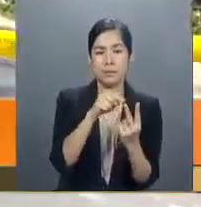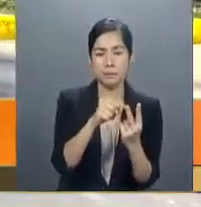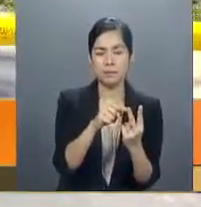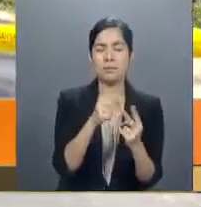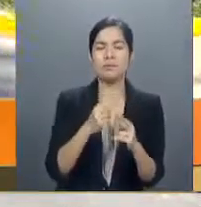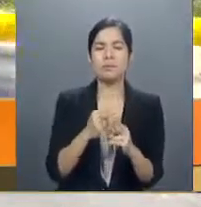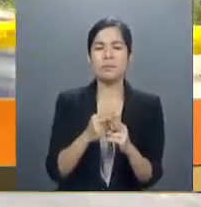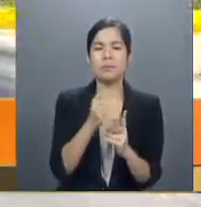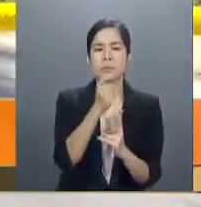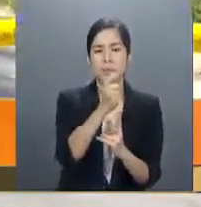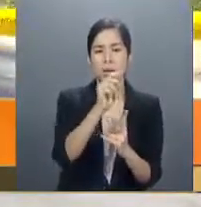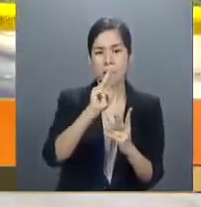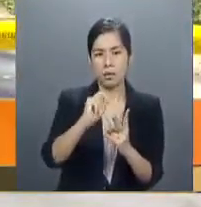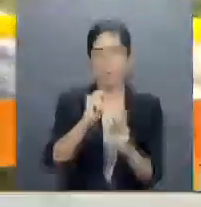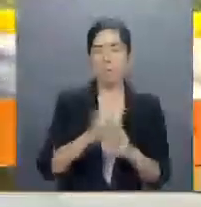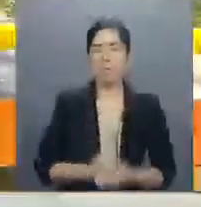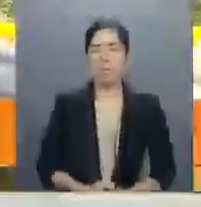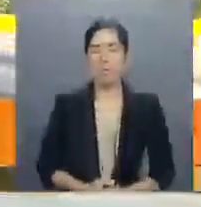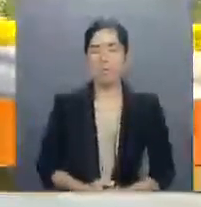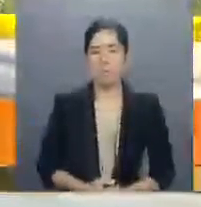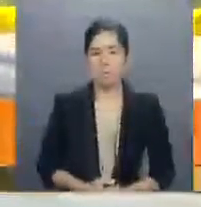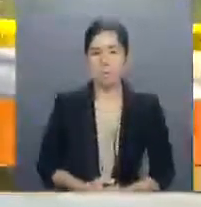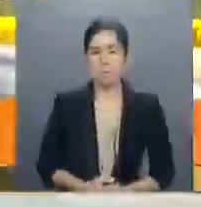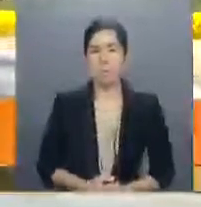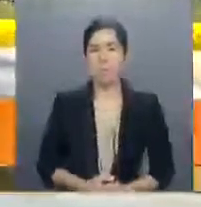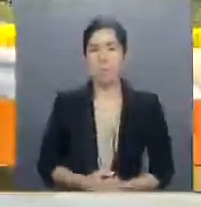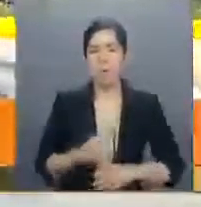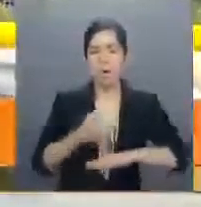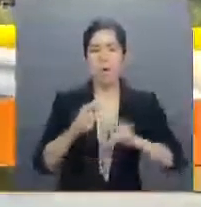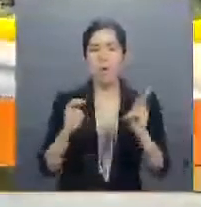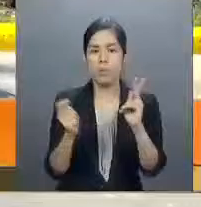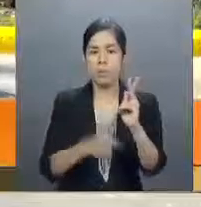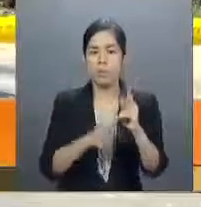งผู้ใหญ่บ้านหมู่ที่6ตำบลจวบอำเภอเจาะไอร้อง